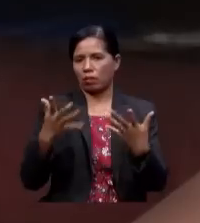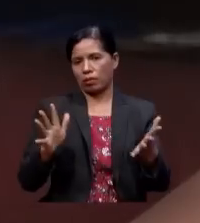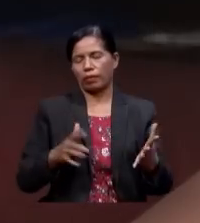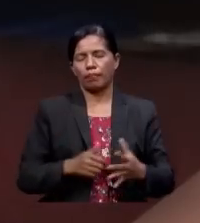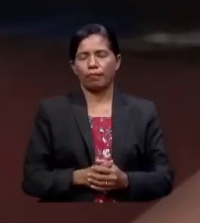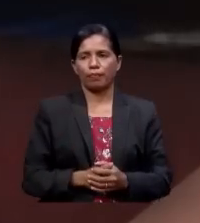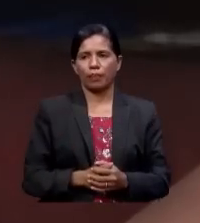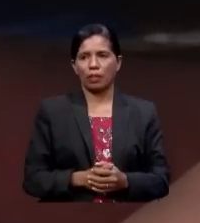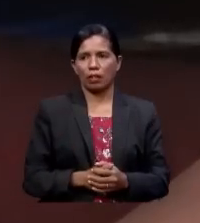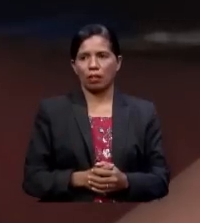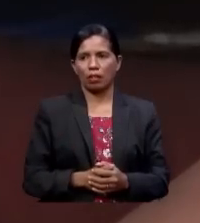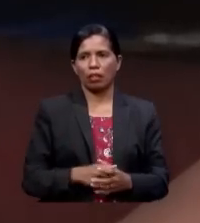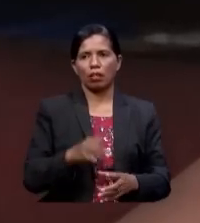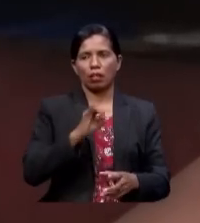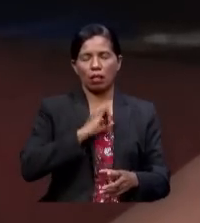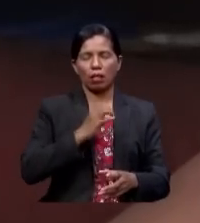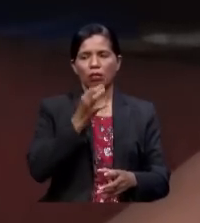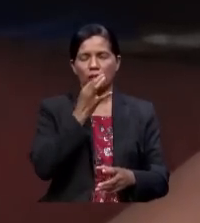Ah, idak ne awan han sauni hakara.